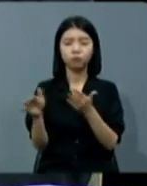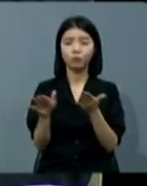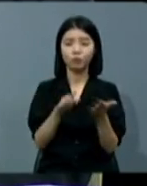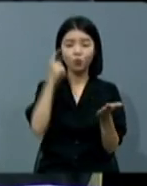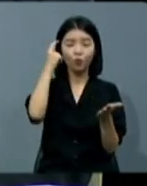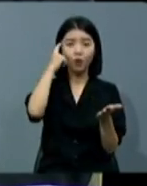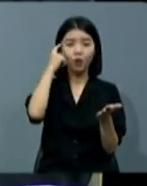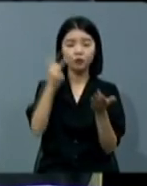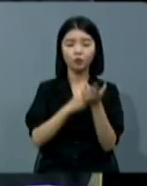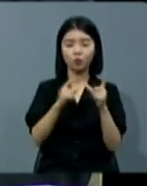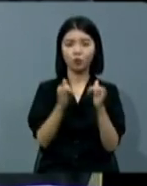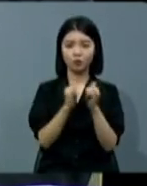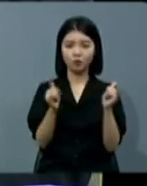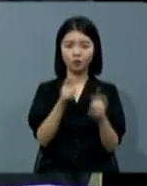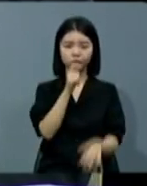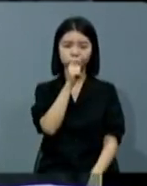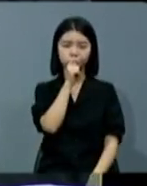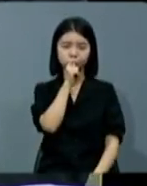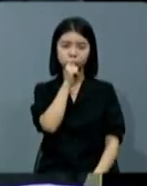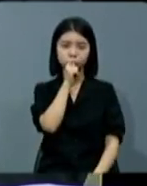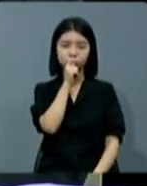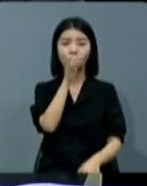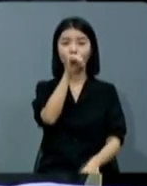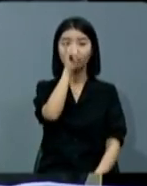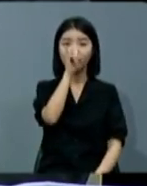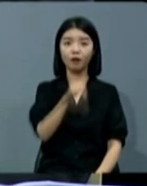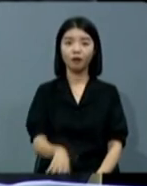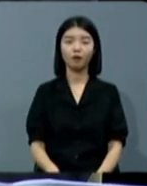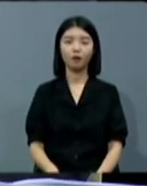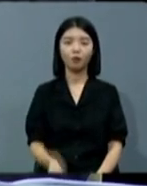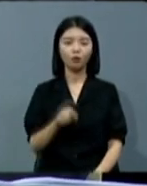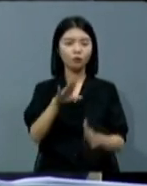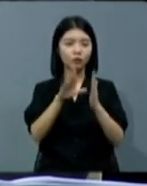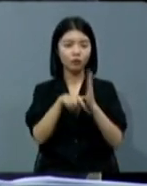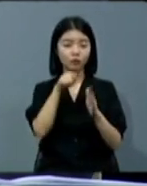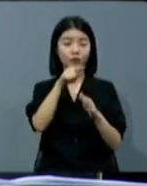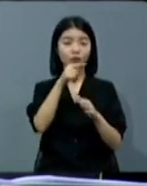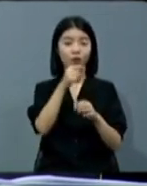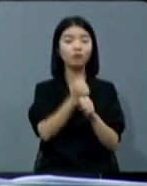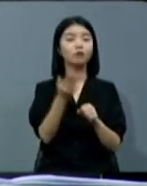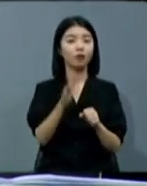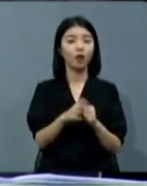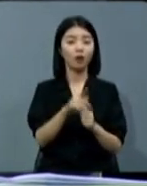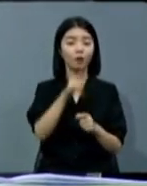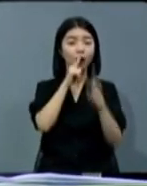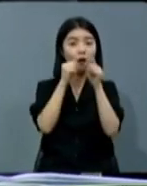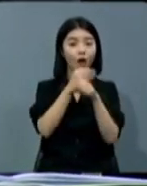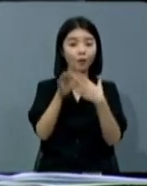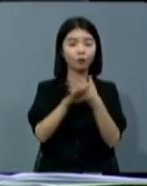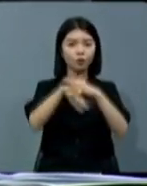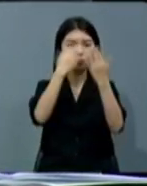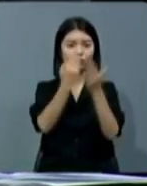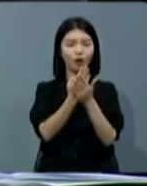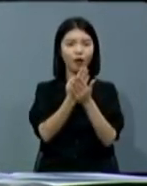왜 제주도민들은 말을 하지 않고 시시하고만 있느냐. 그 당시는 그랬거든요. 그 말을 하면 전부